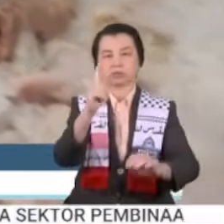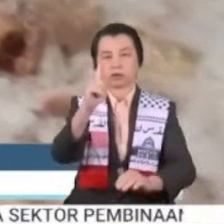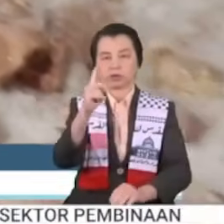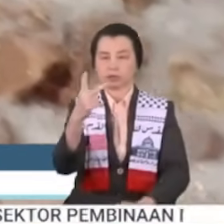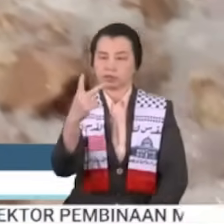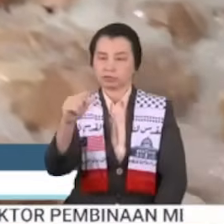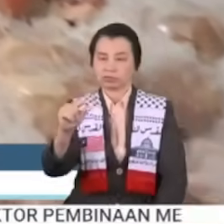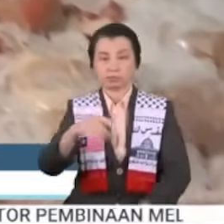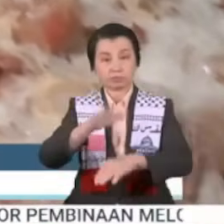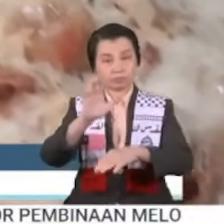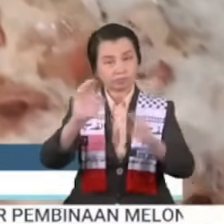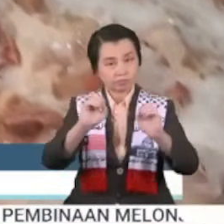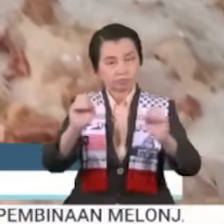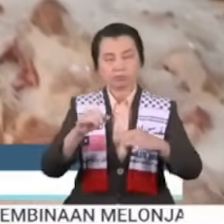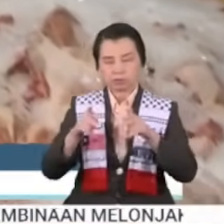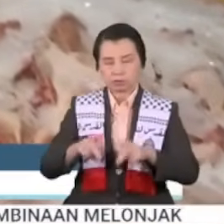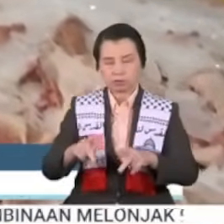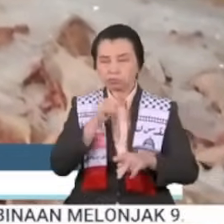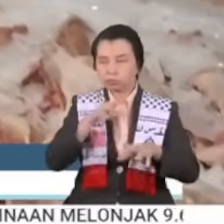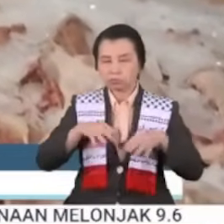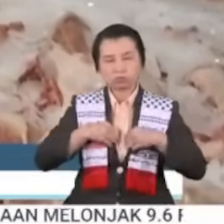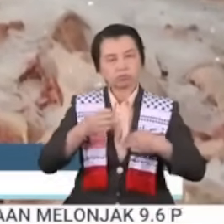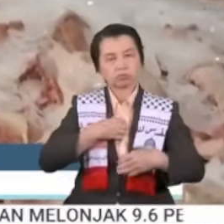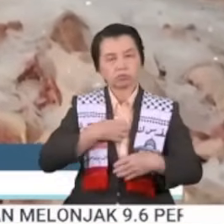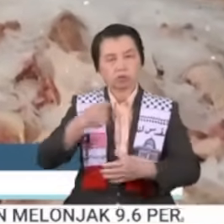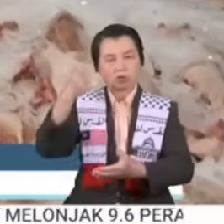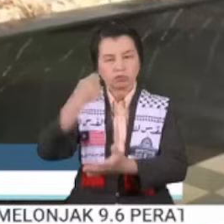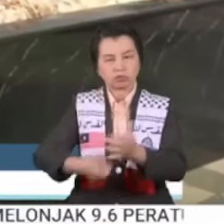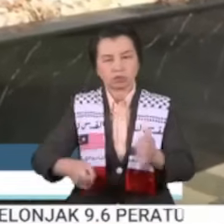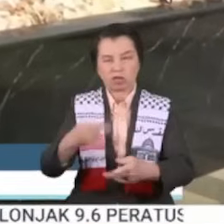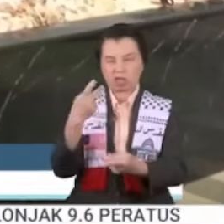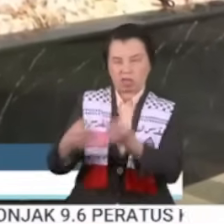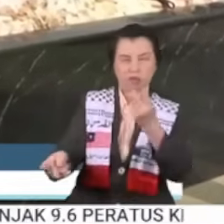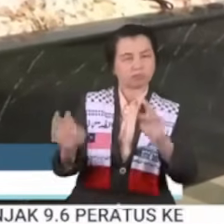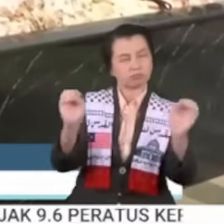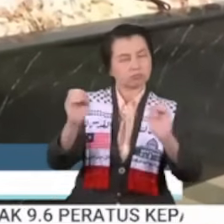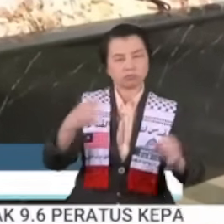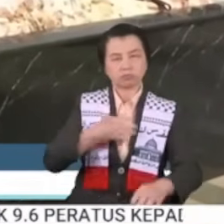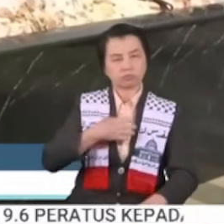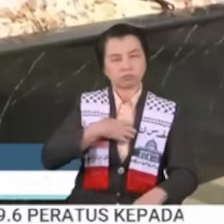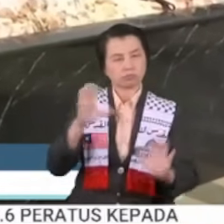r.4 pihaknya juga tidak menerima aduan mengenai yang tidak